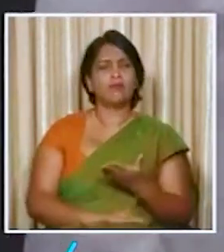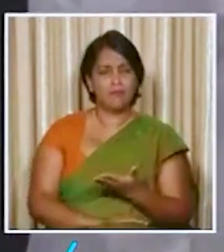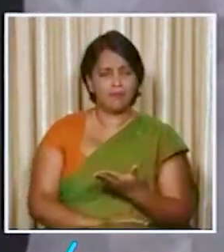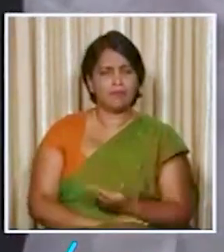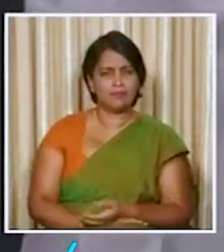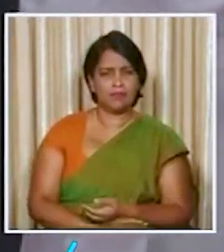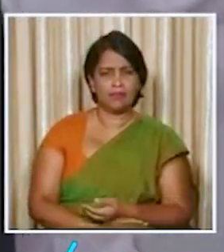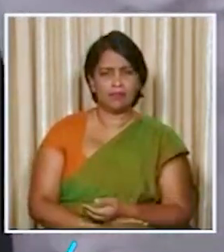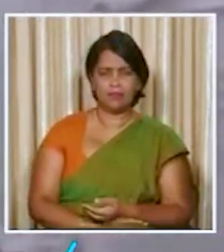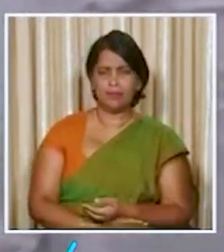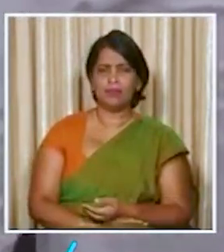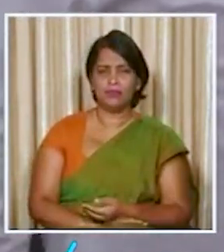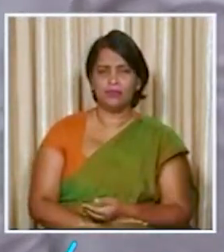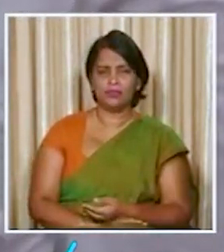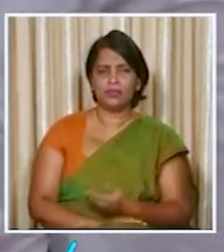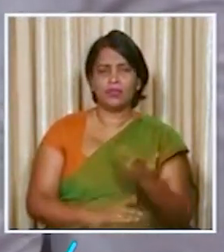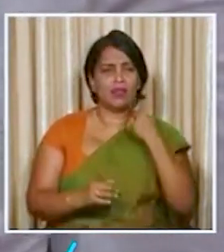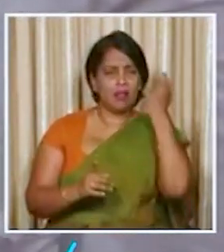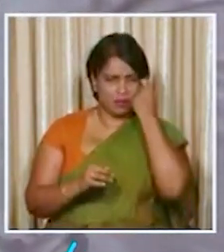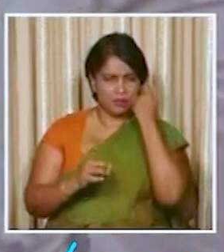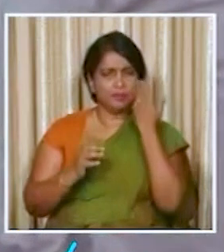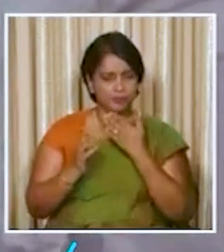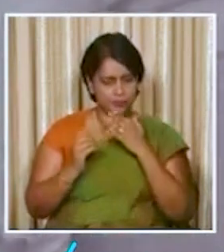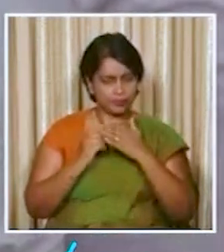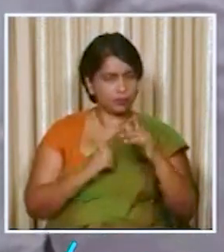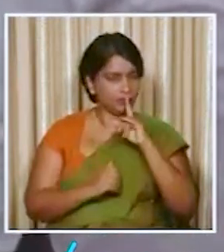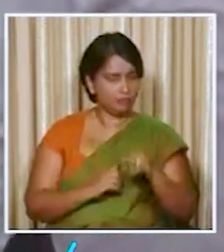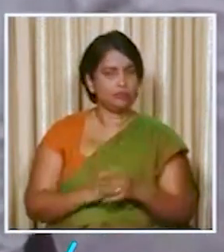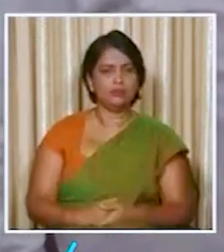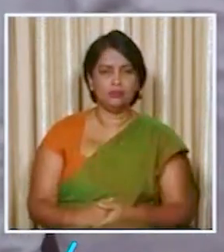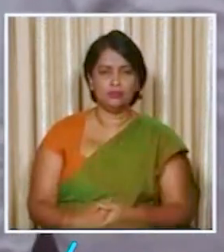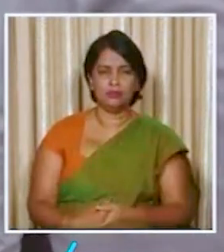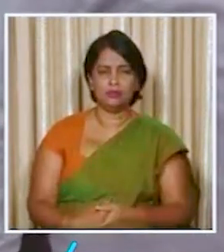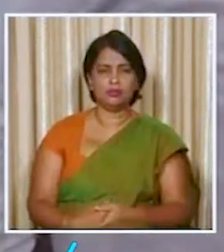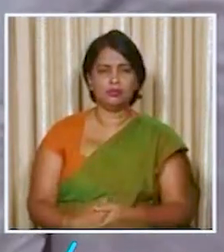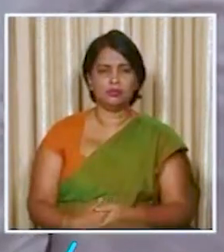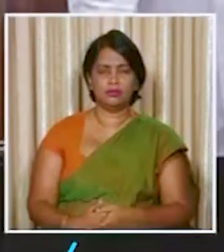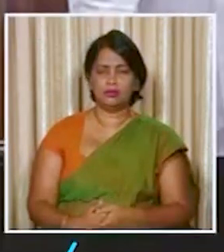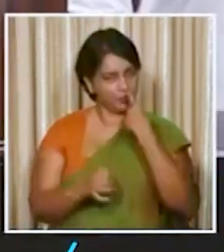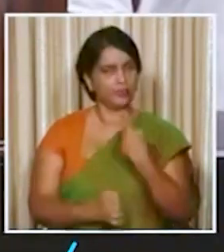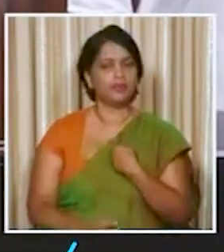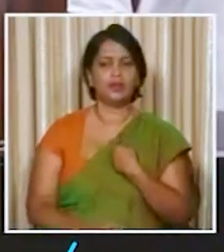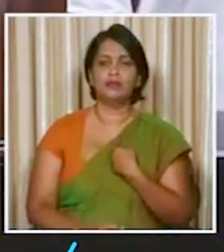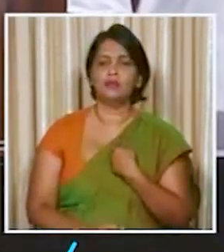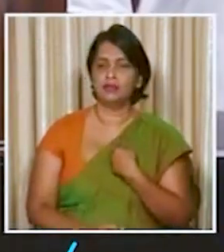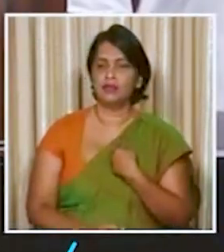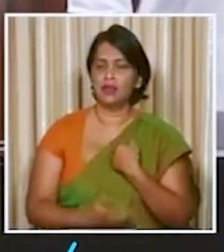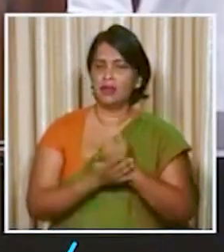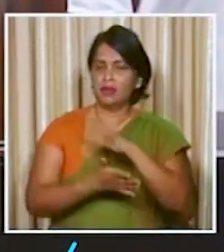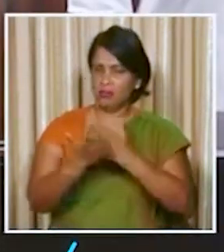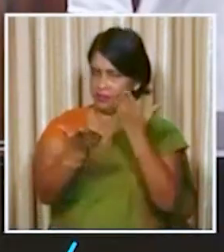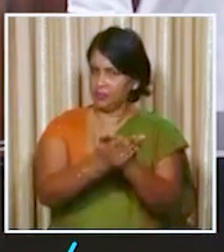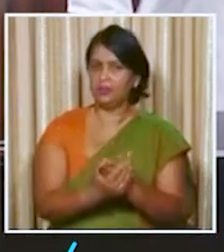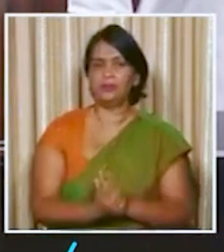තමයි දාන්නේ මාතේ ඔව් විසුටි ගරු ගරු නීතිජ සංධි මීරක්කොඩි මැතිතුමා ඔබතුමාගේ ලිපි ඉදිරිපත්